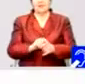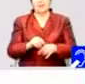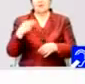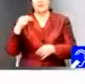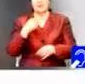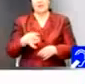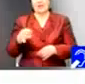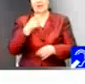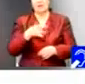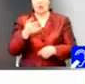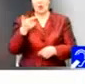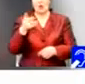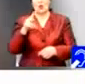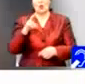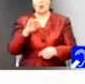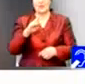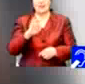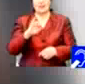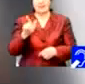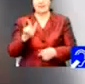președinte al raionului Glodeni.